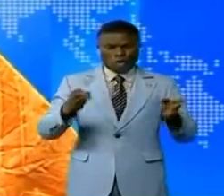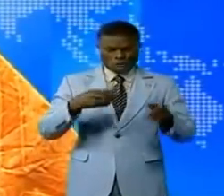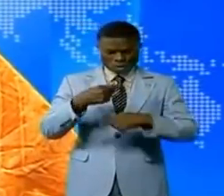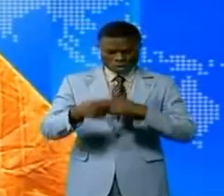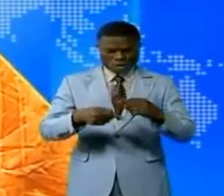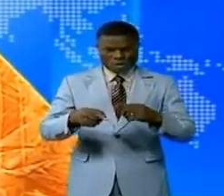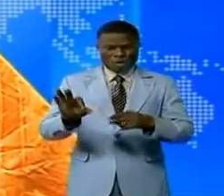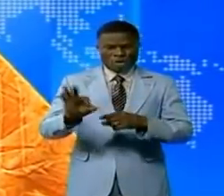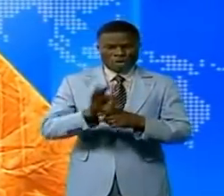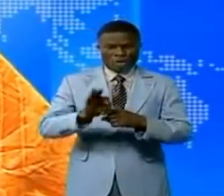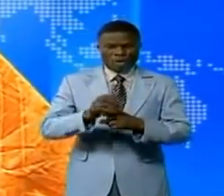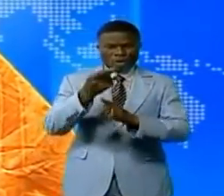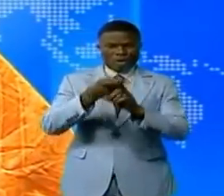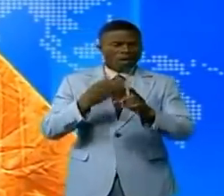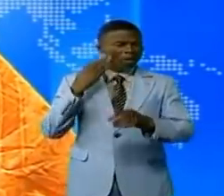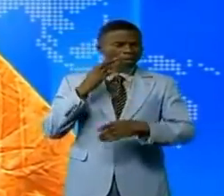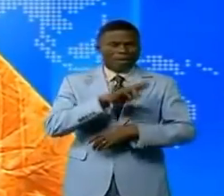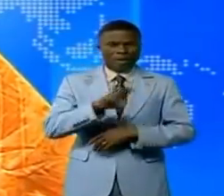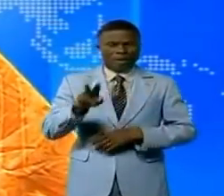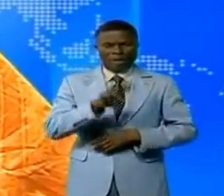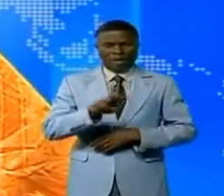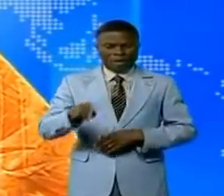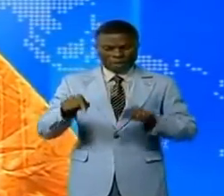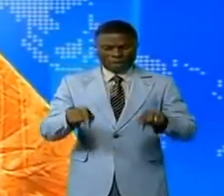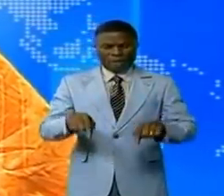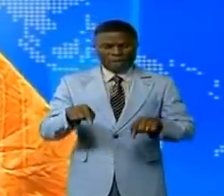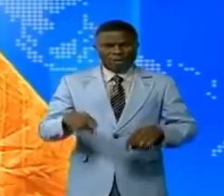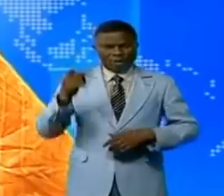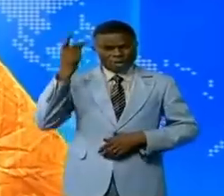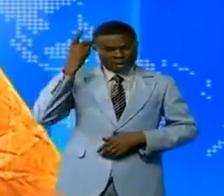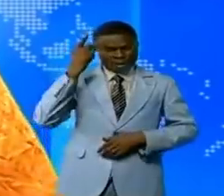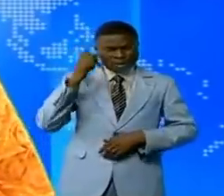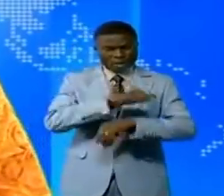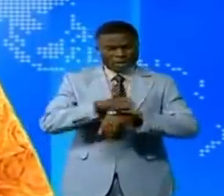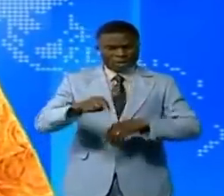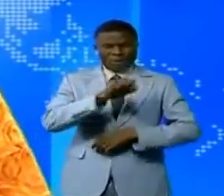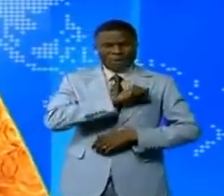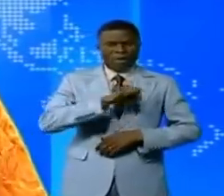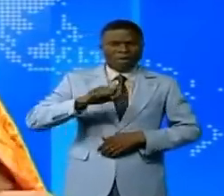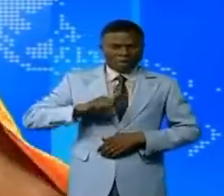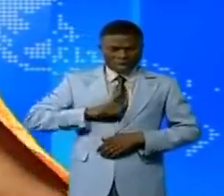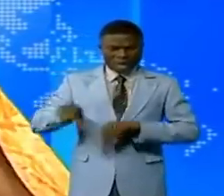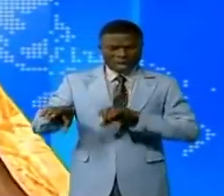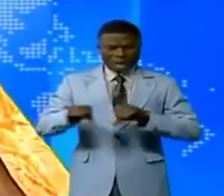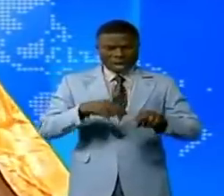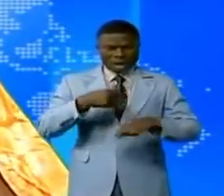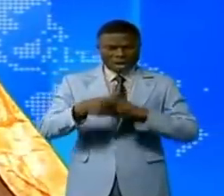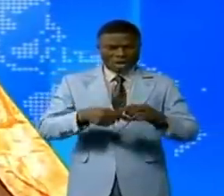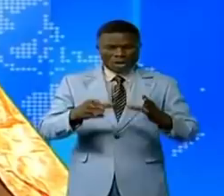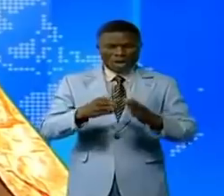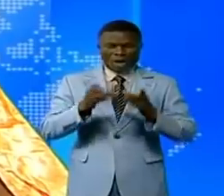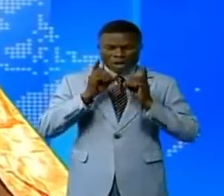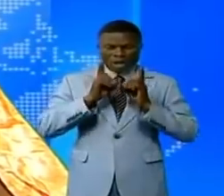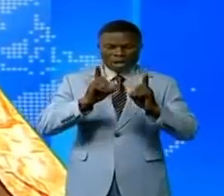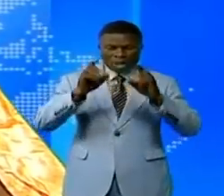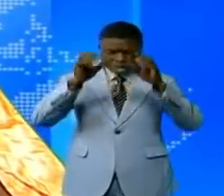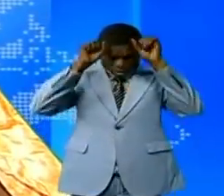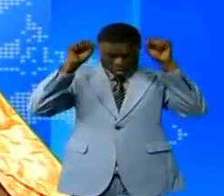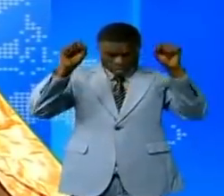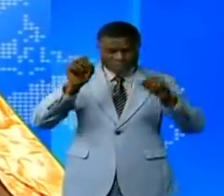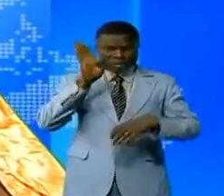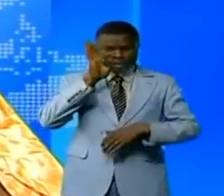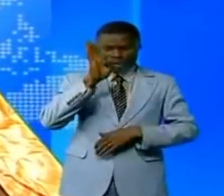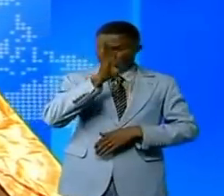session ordinaire de mars 2022 aujourd'hui à Kinshasa, au Sénat. Cette cérémonie a été marquée par le discours du président